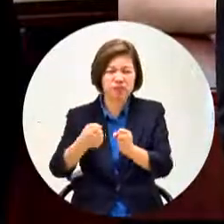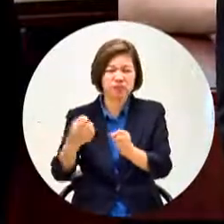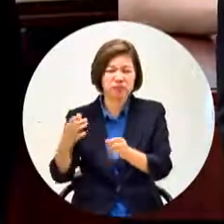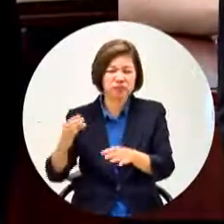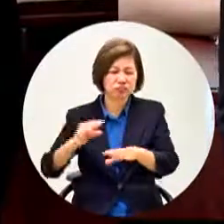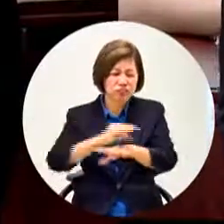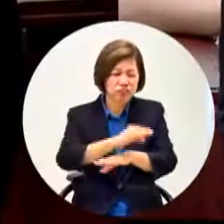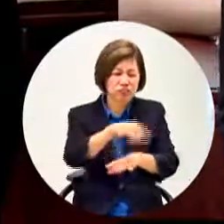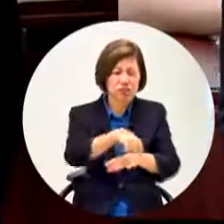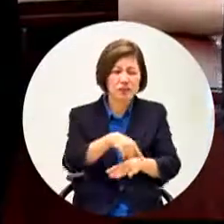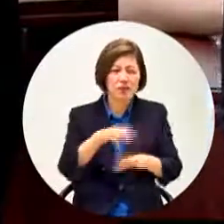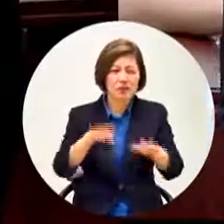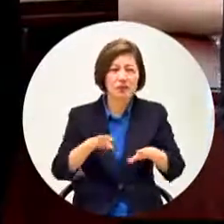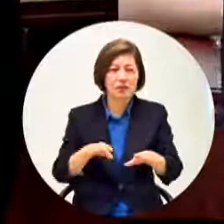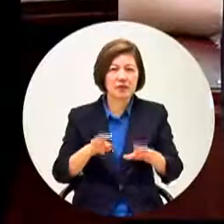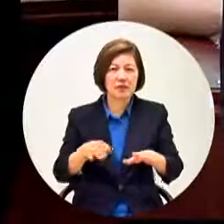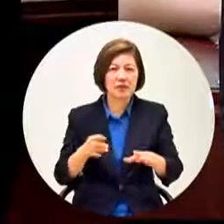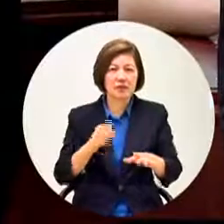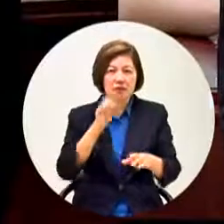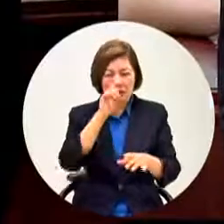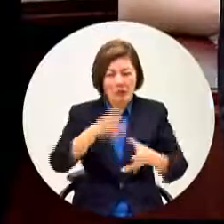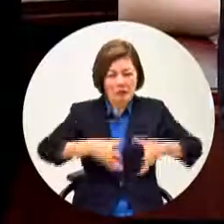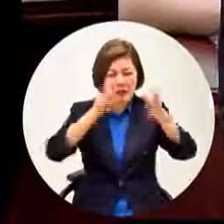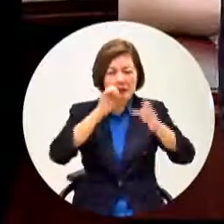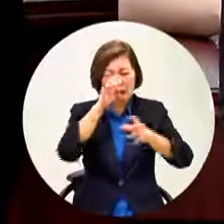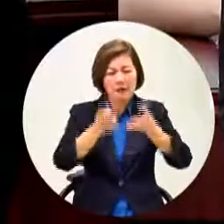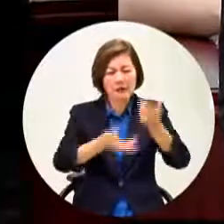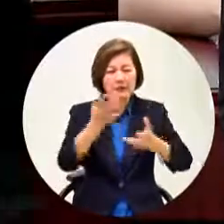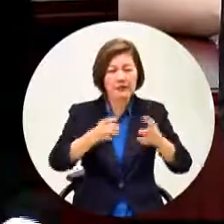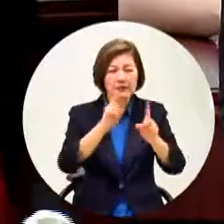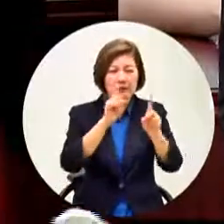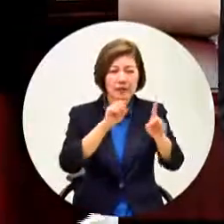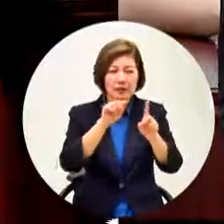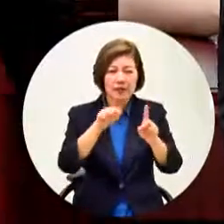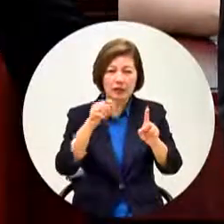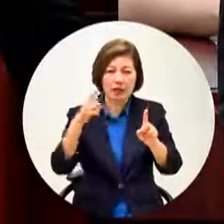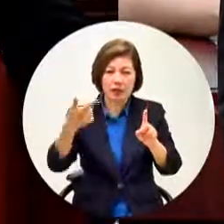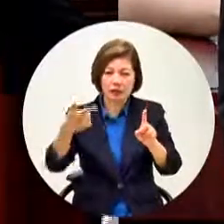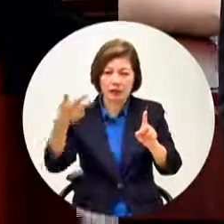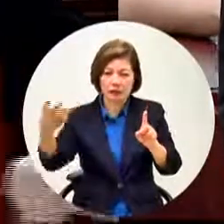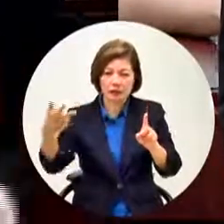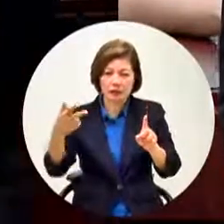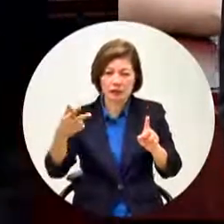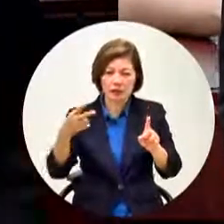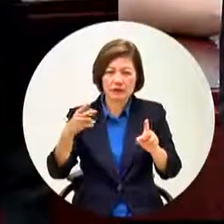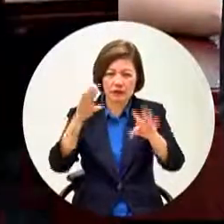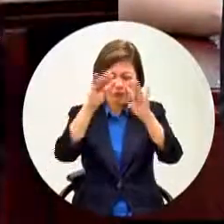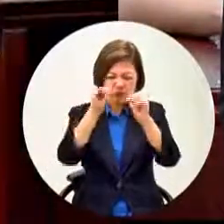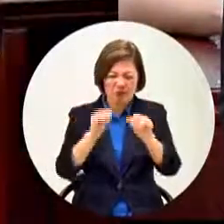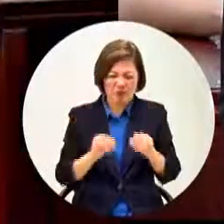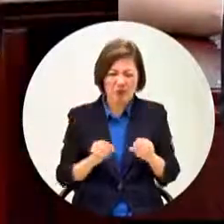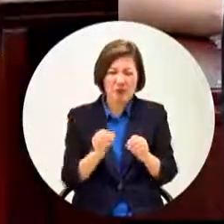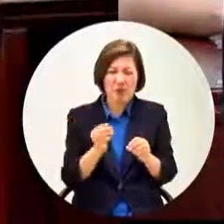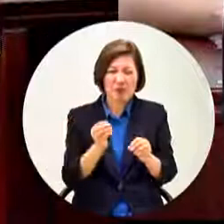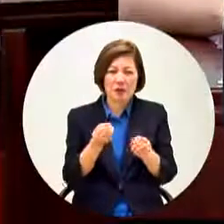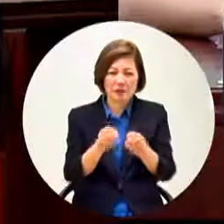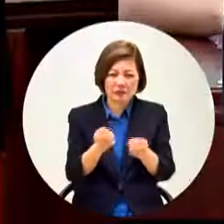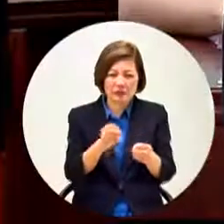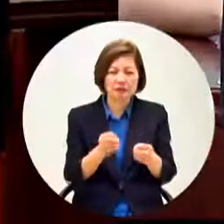1.67， 就烧一吨的垃圾，我们外运 1.67 的底渣，底渣。 那未来我们希望能够提升